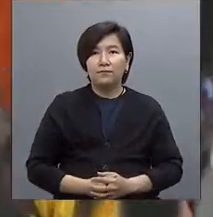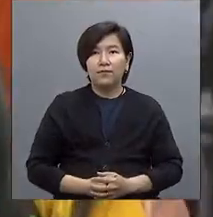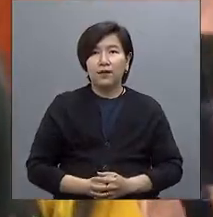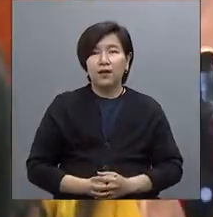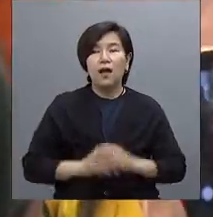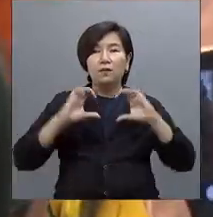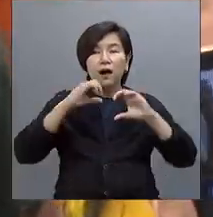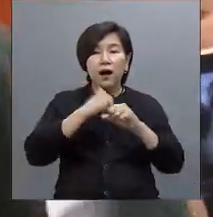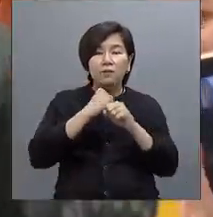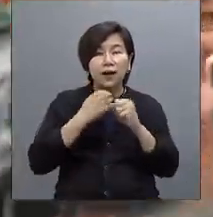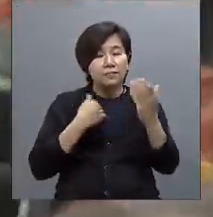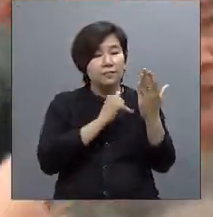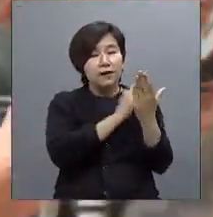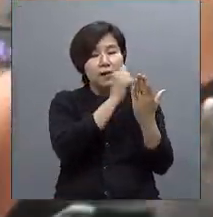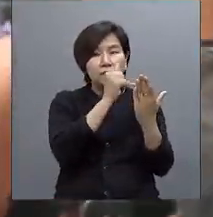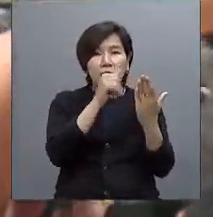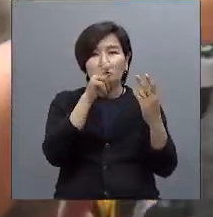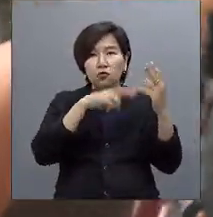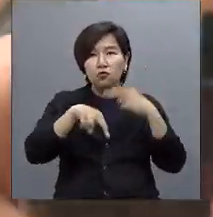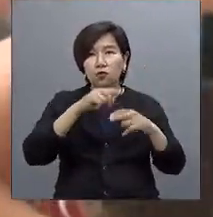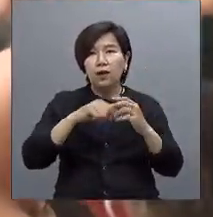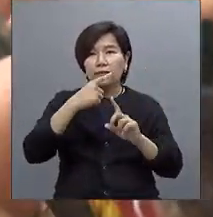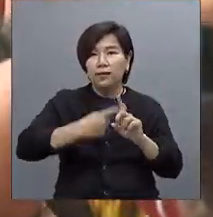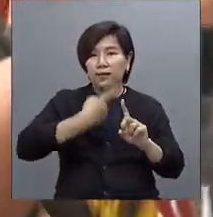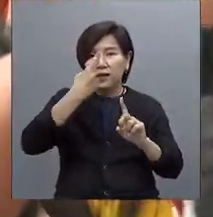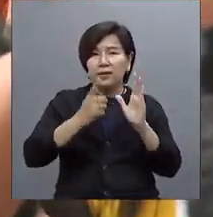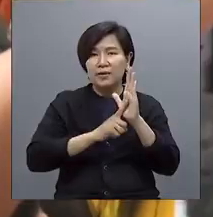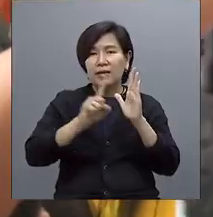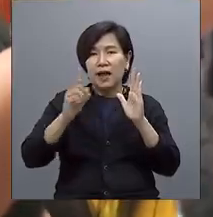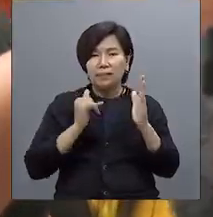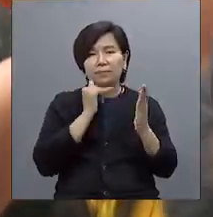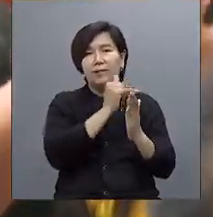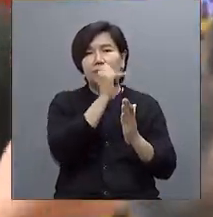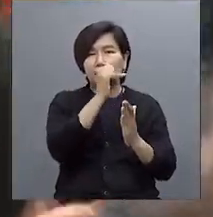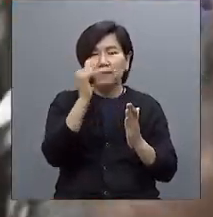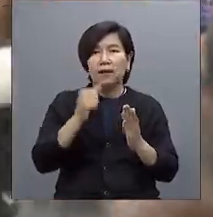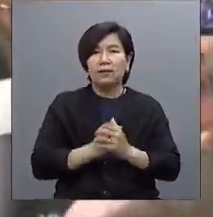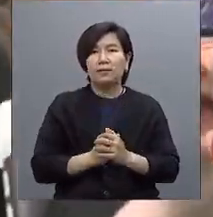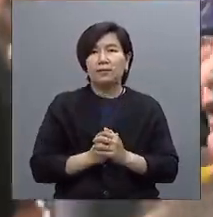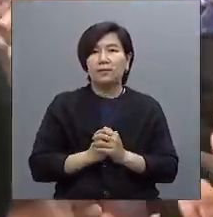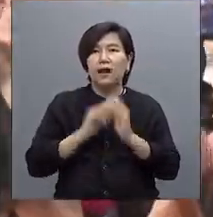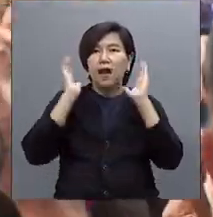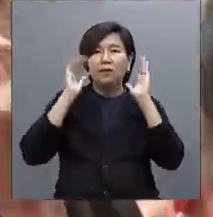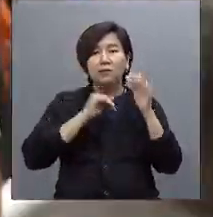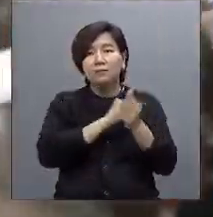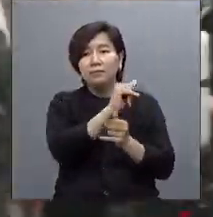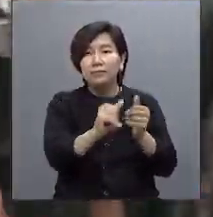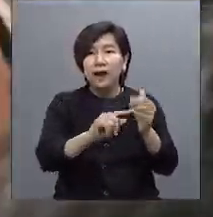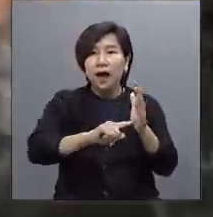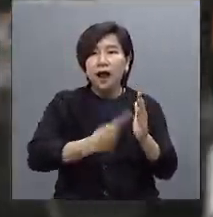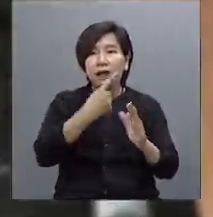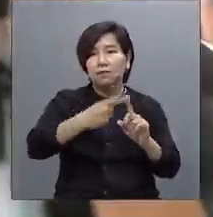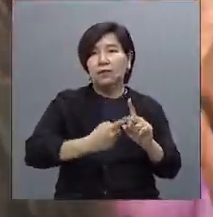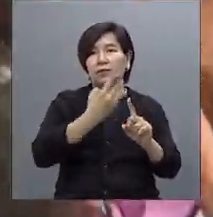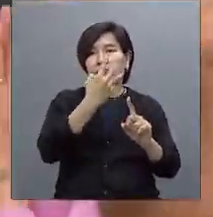ากนี้ก็จะปรับเปลี่ยนนะคะเป็นการลงพื้นที่เดือนละ1ครั้งเท่านั้นและการลงพื้นที่หาเสียงก็มีรายงานค่ะว่าจะเริ่มตั้งแต่เดือนเมษ